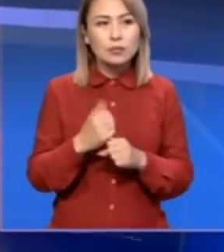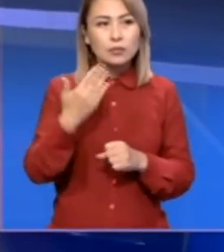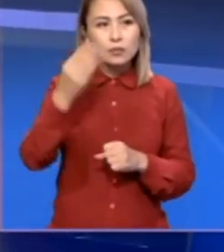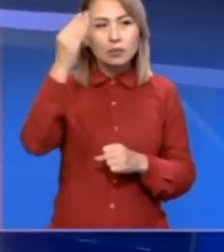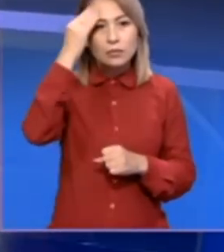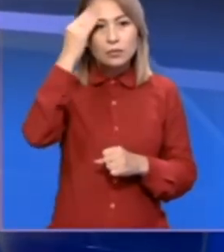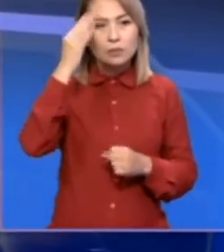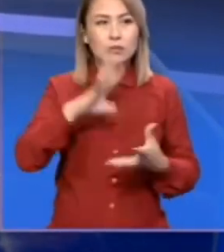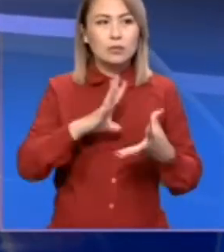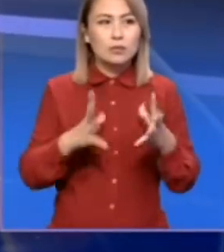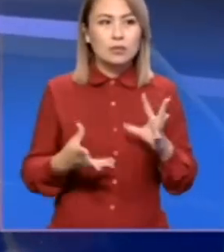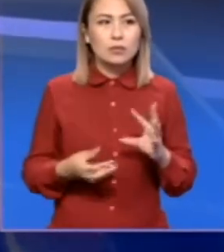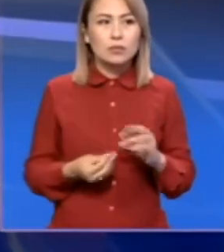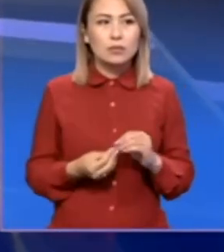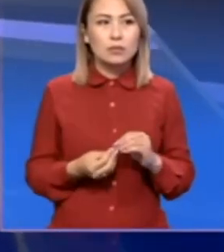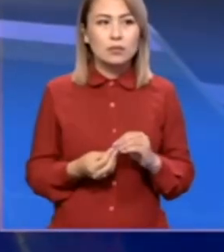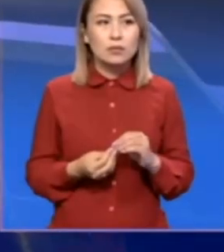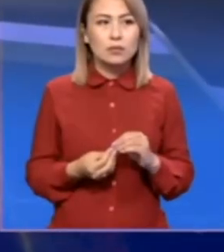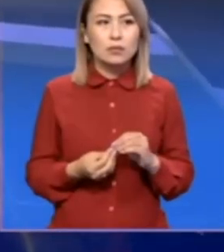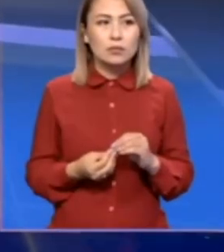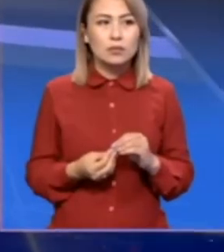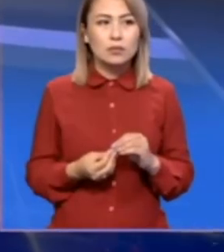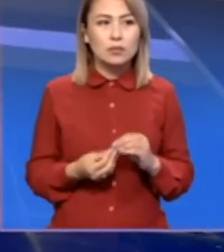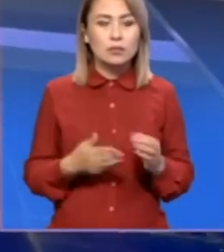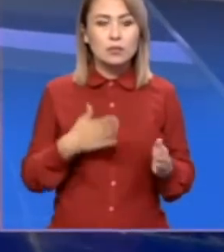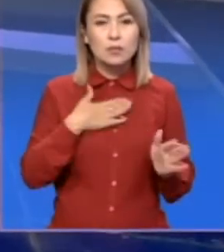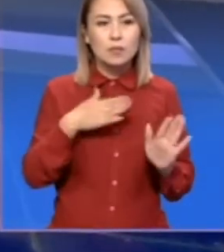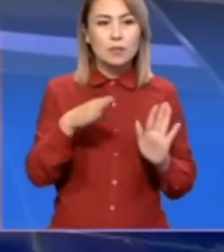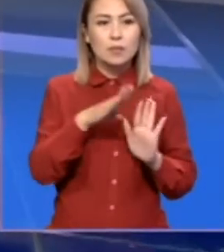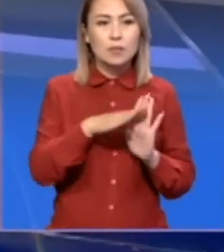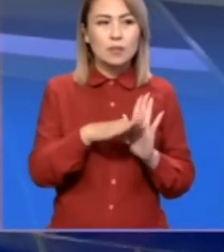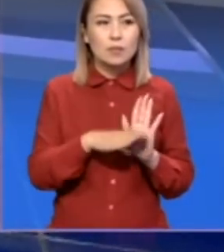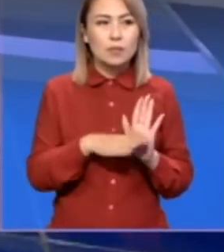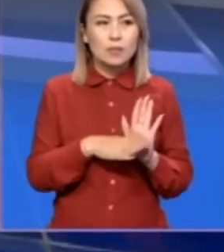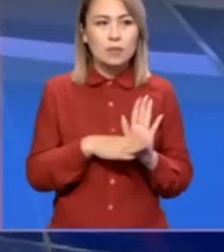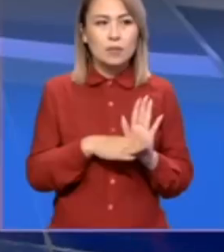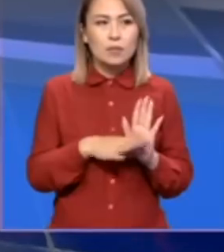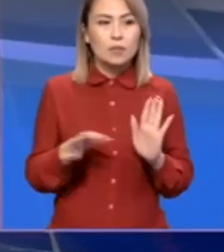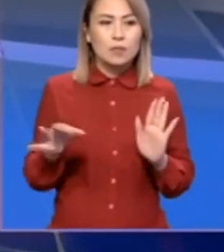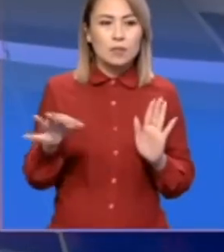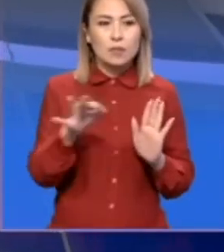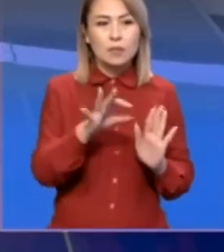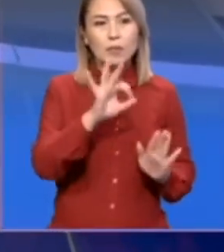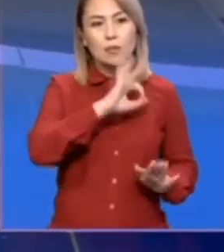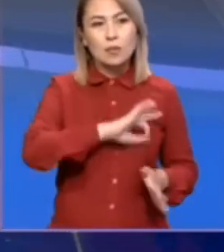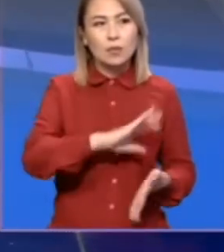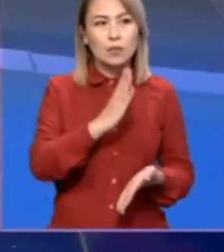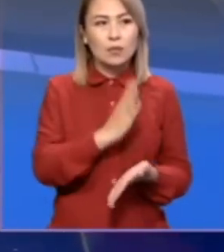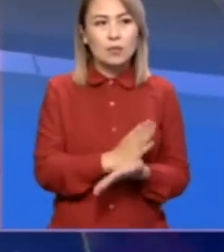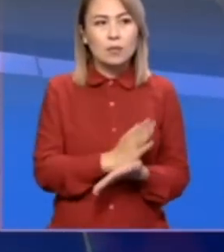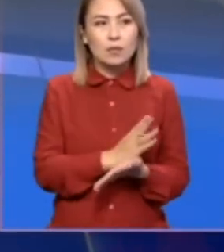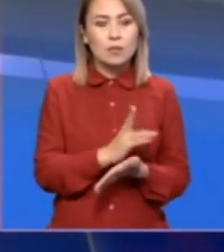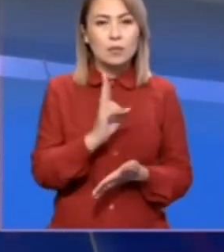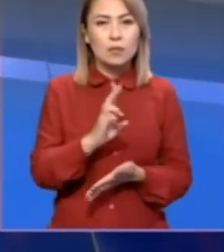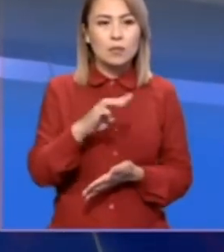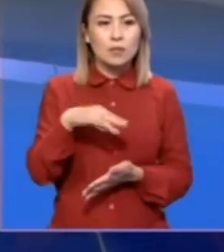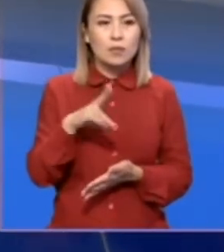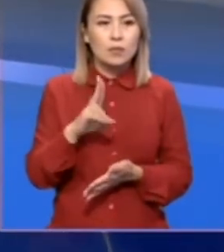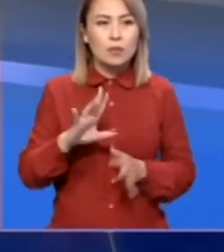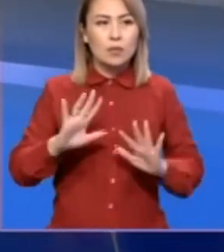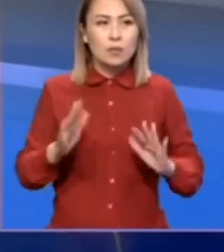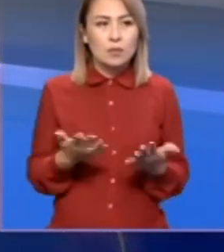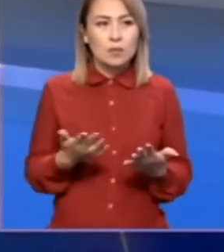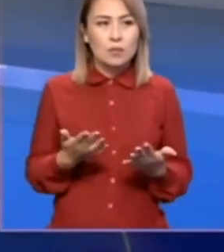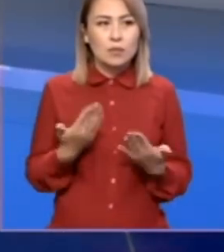ойыңызды қорытындыласаңыз, біз осы бағыт арқылы ұтамыз ба? Және де осы КТК-дағы жағдайдан кейін